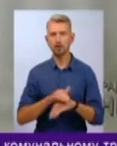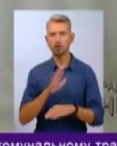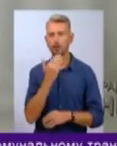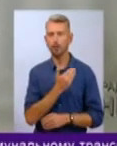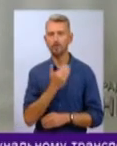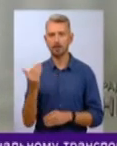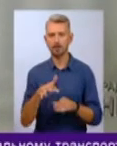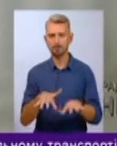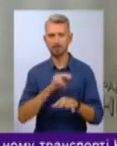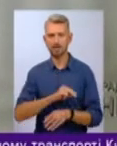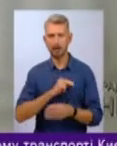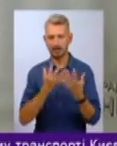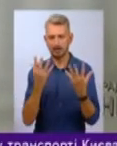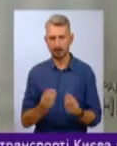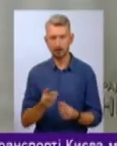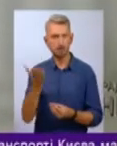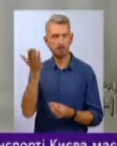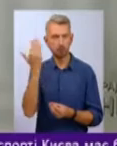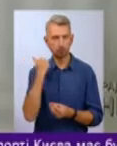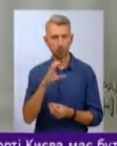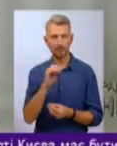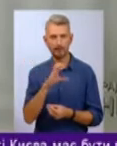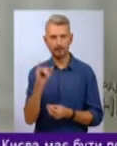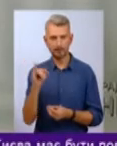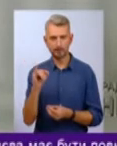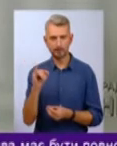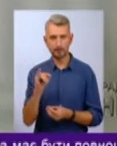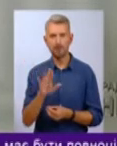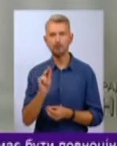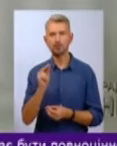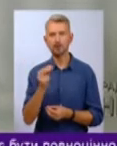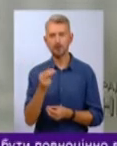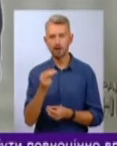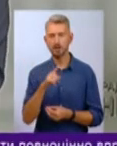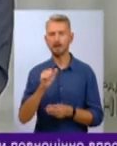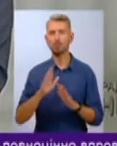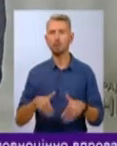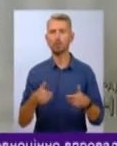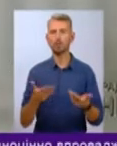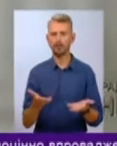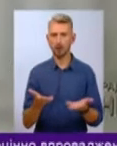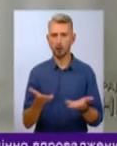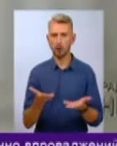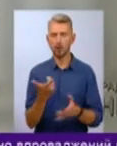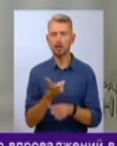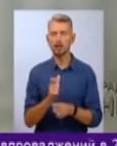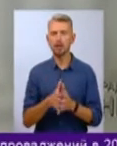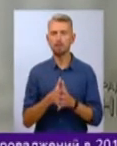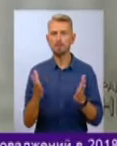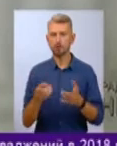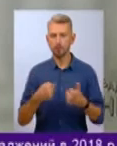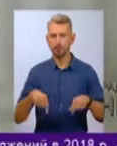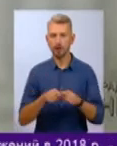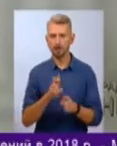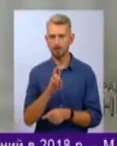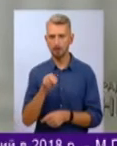останній пленарний день минулої сесії. Четвер, за пропозицією найбільшої фракції